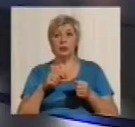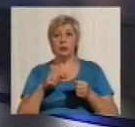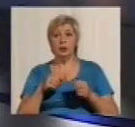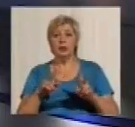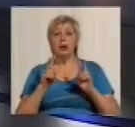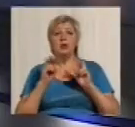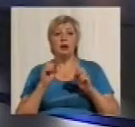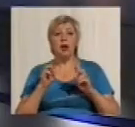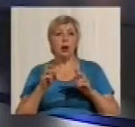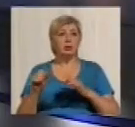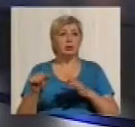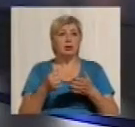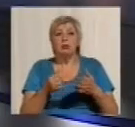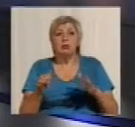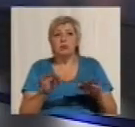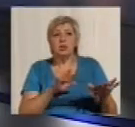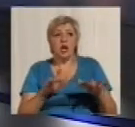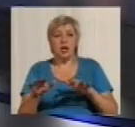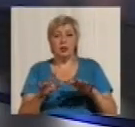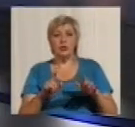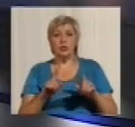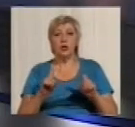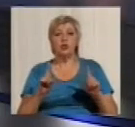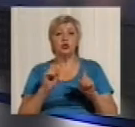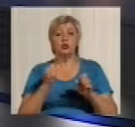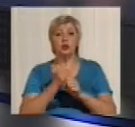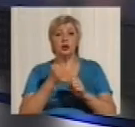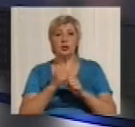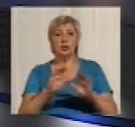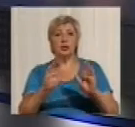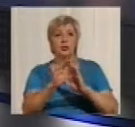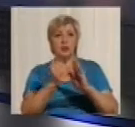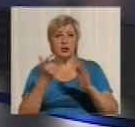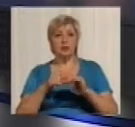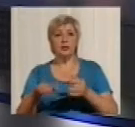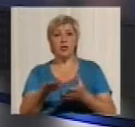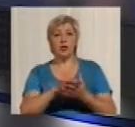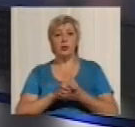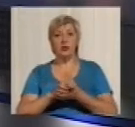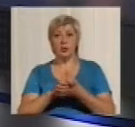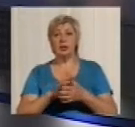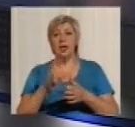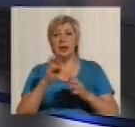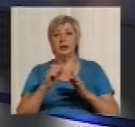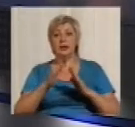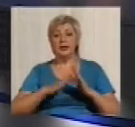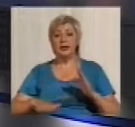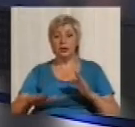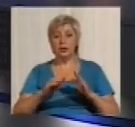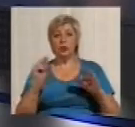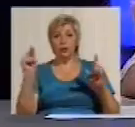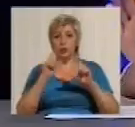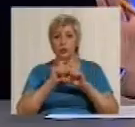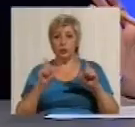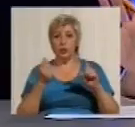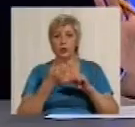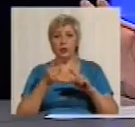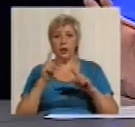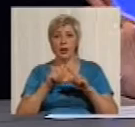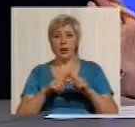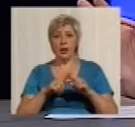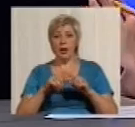как-то действовать, да, как-то действовать, что-то делать, призывать общественность. На території школи, яка певним чином